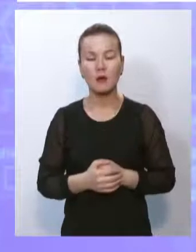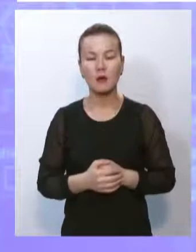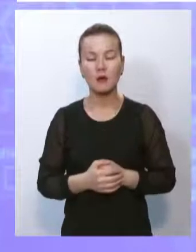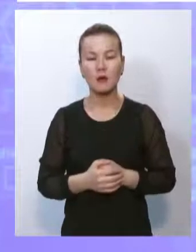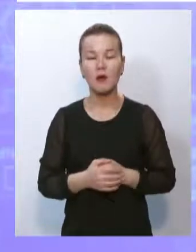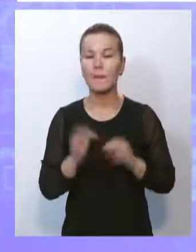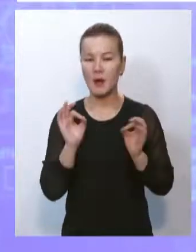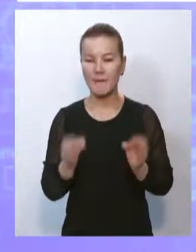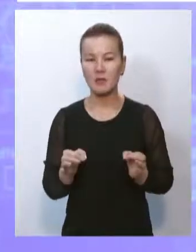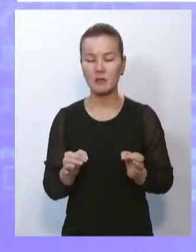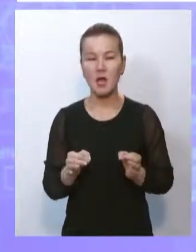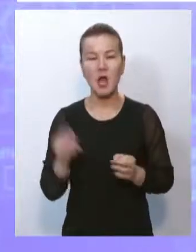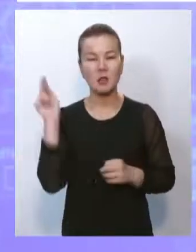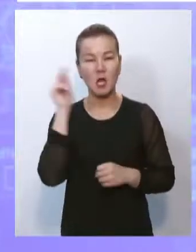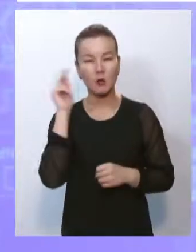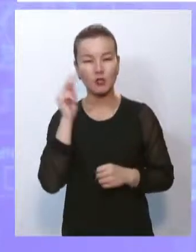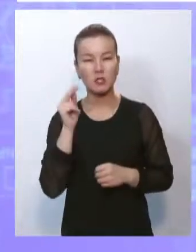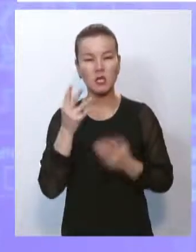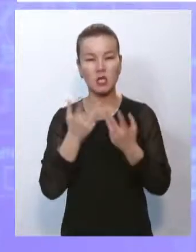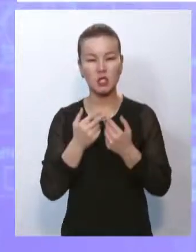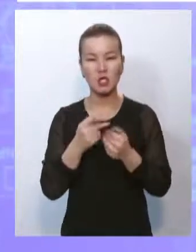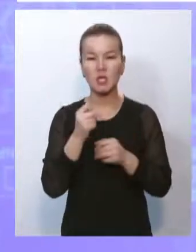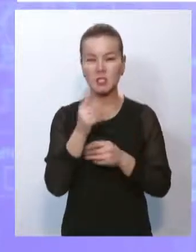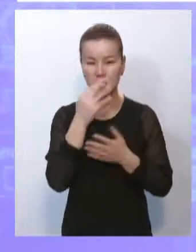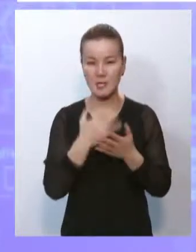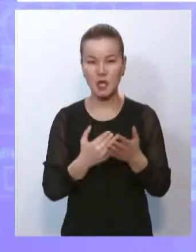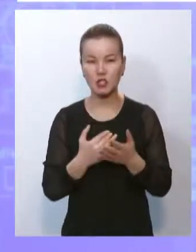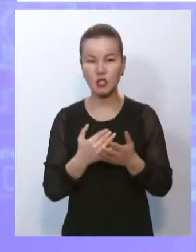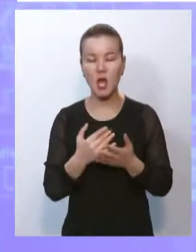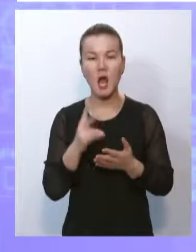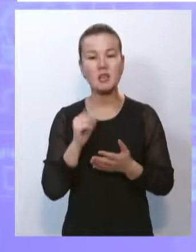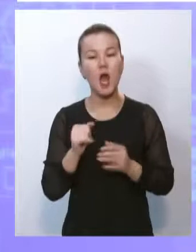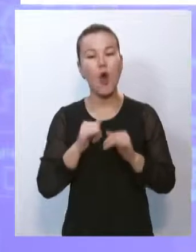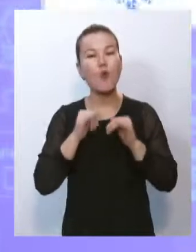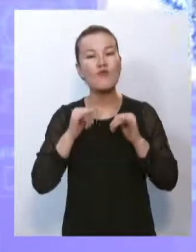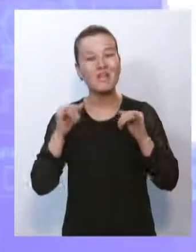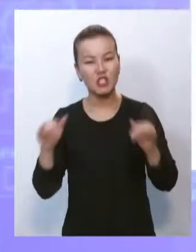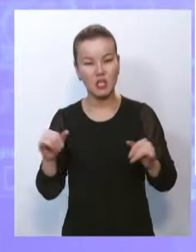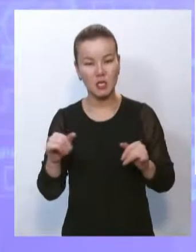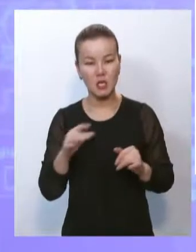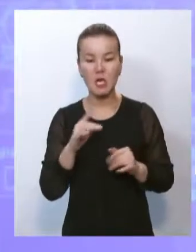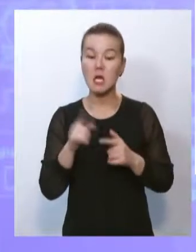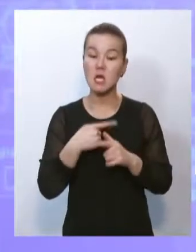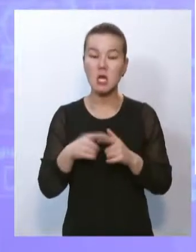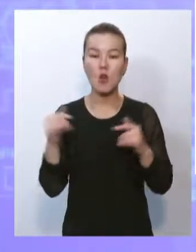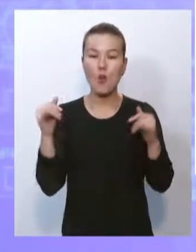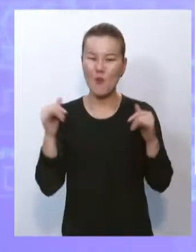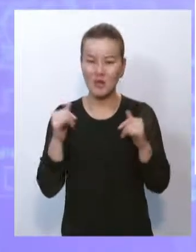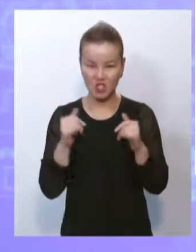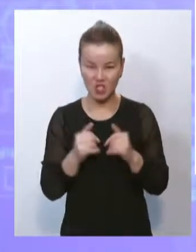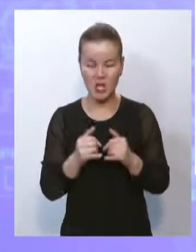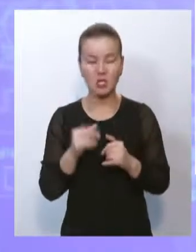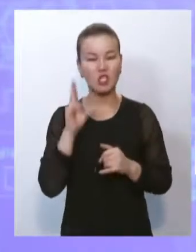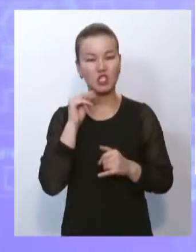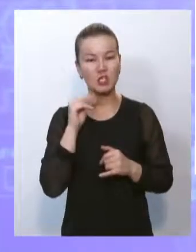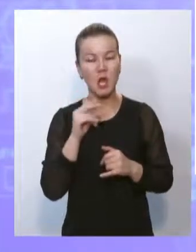правильно научиться решать задачи на увеличение или уменьшение числа